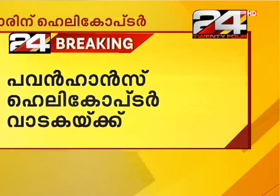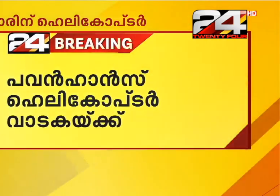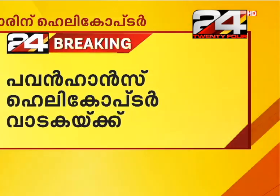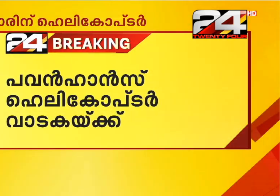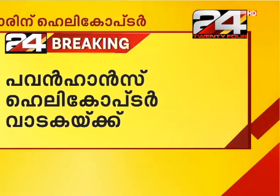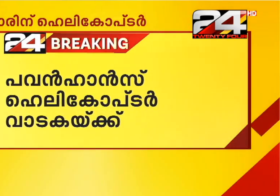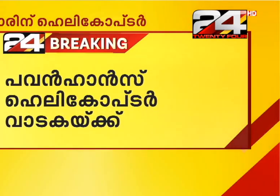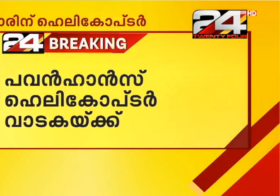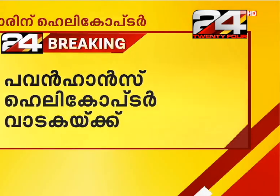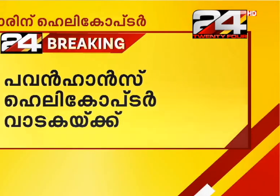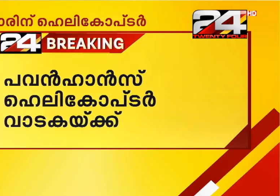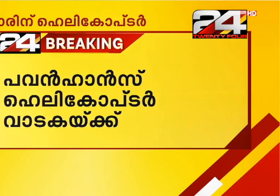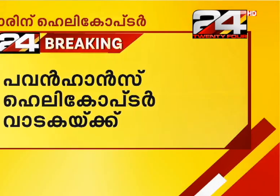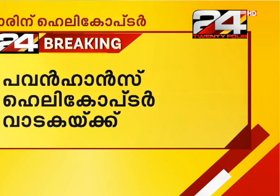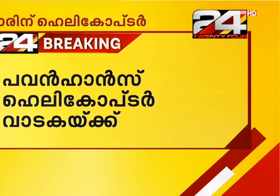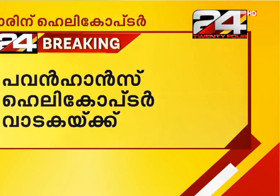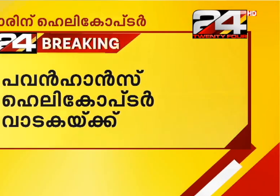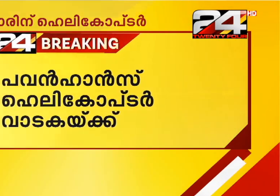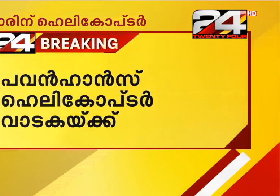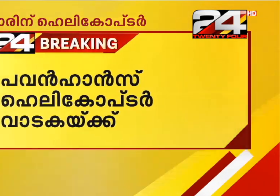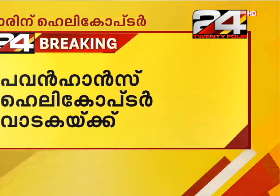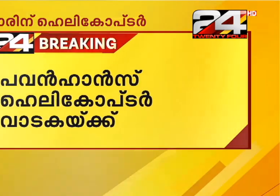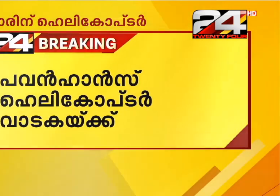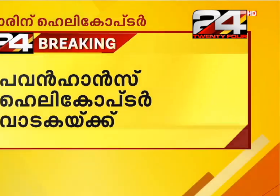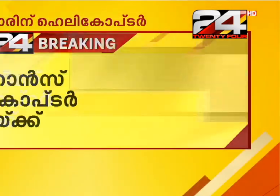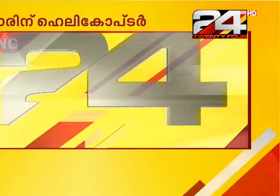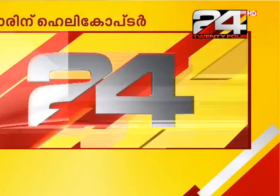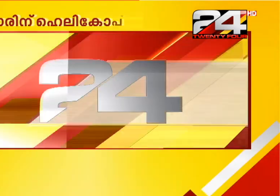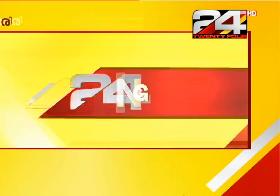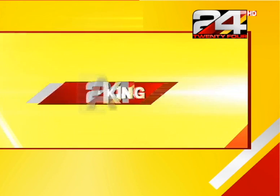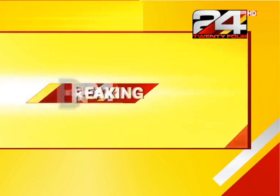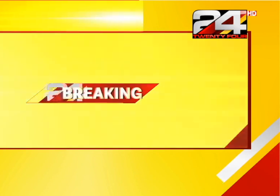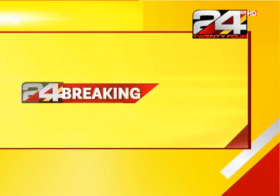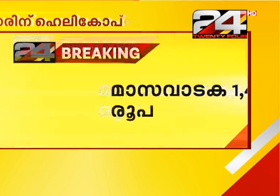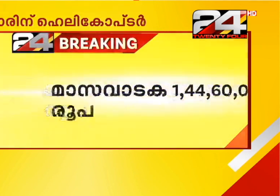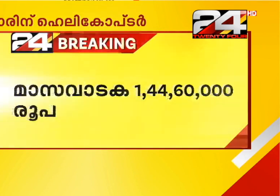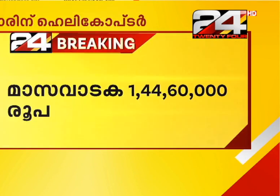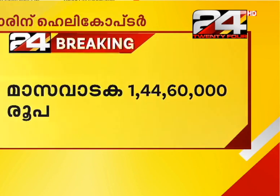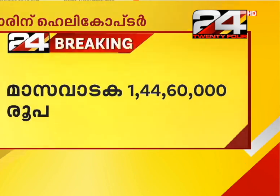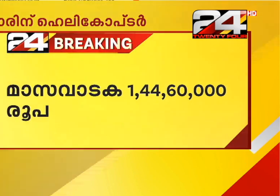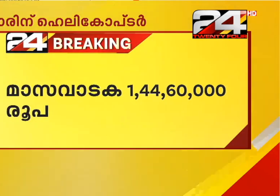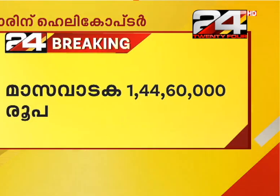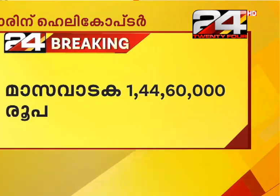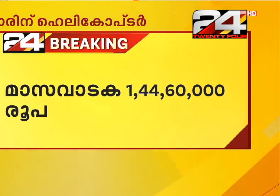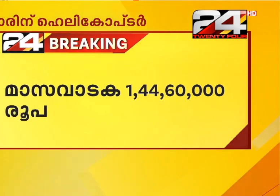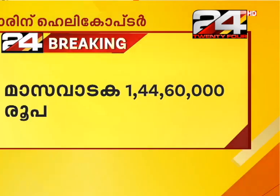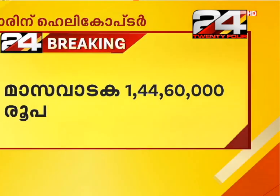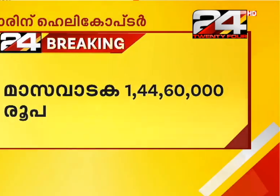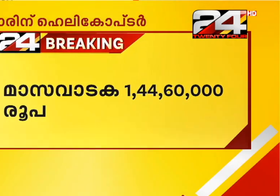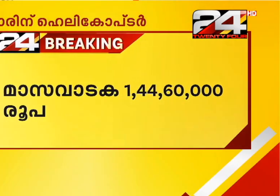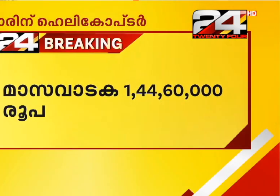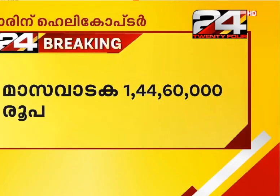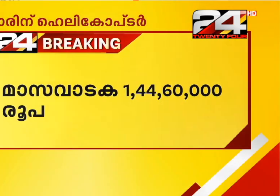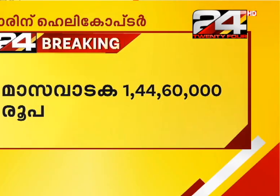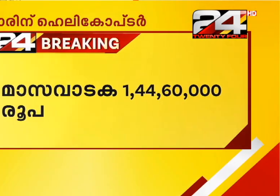അതായത് ദുരിതാശ്വാസ മേഖലകളിൽ പെട്ടെന്നെത്തുക, ദുരന്തം അവിടെ ഉടൻ തന്നെ എത്തി രക്ഷാപ്രവർത്തനങ്ങൾക്ക് നേതൃത്വം നൽകാൻ കഴിയുക,